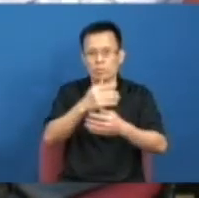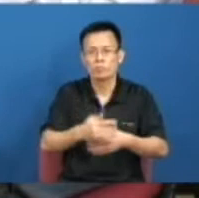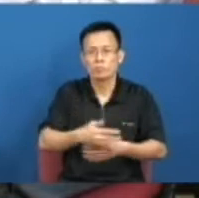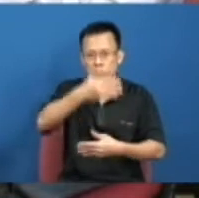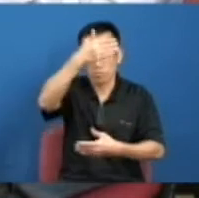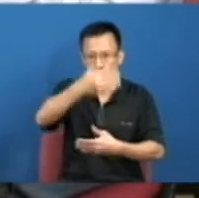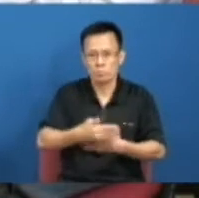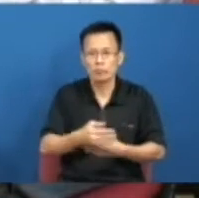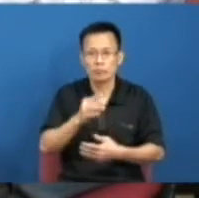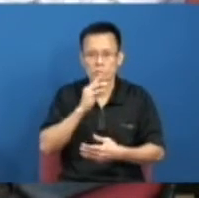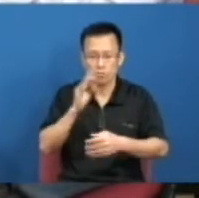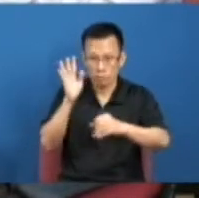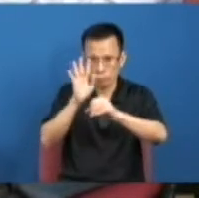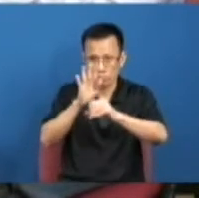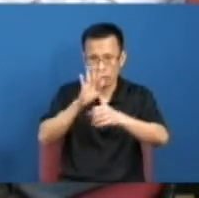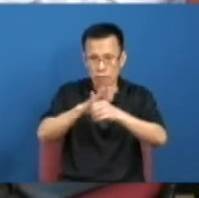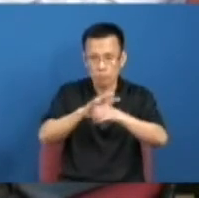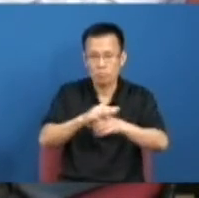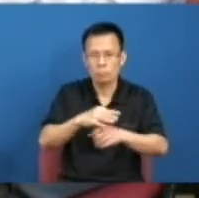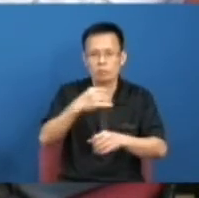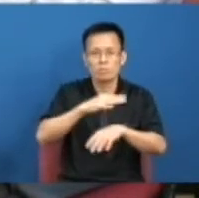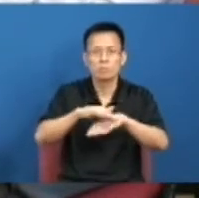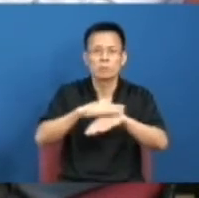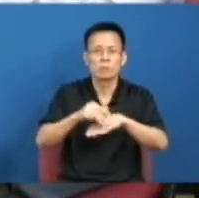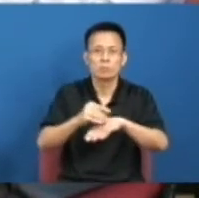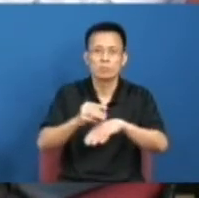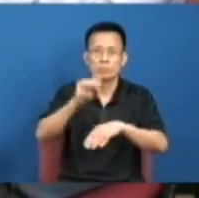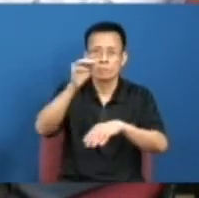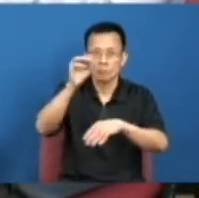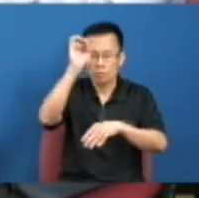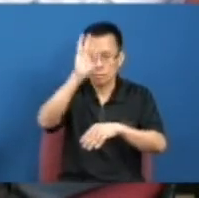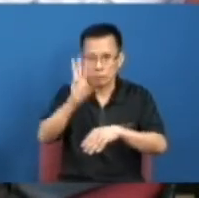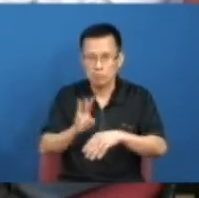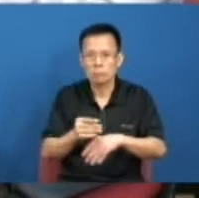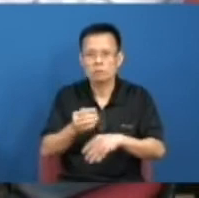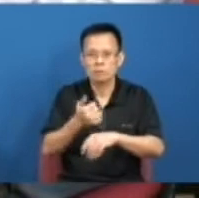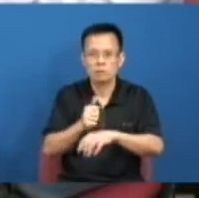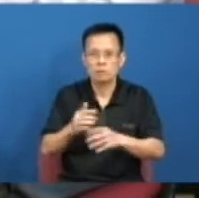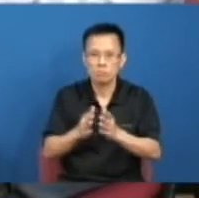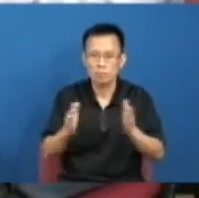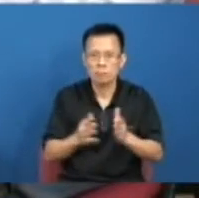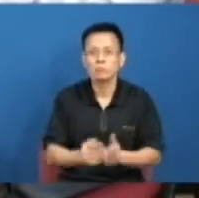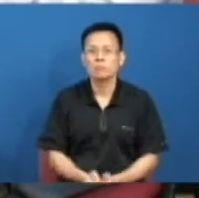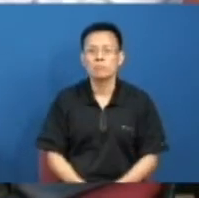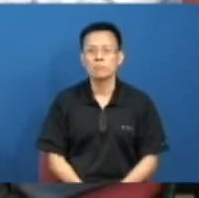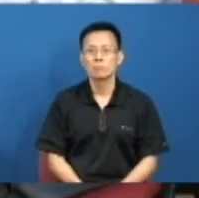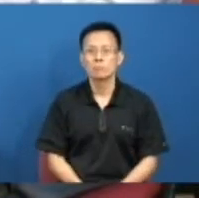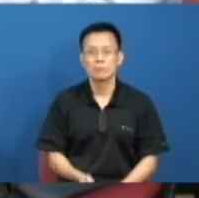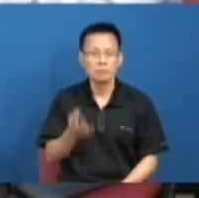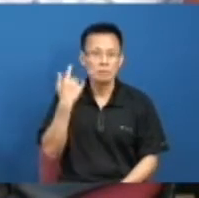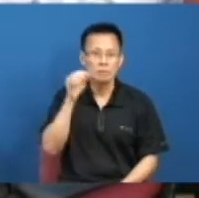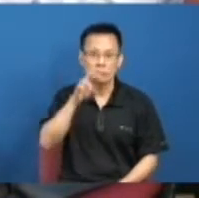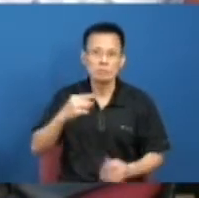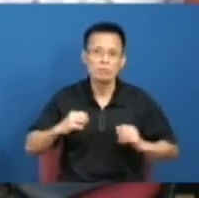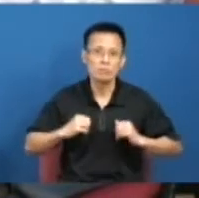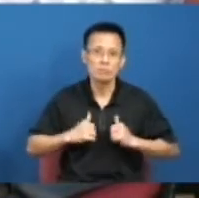你 make good 得唔好，或者唔 make good 咧，就漏水機會好大。 我通常見到啊，我通常見到咧，啲老闆就係咁嘅。譬如